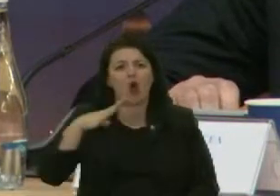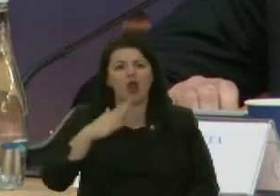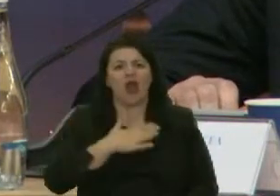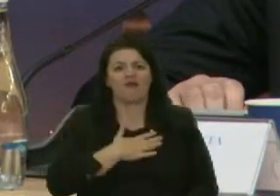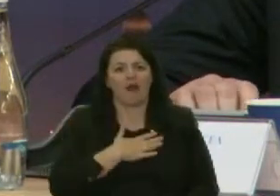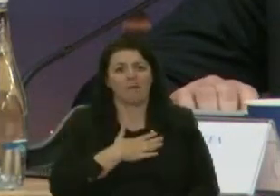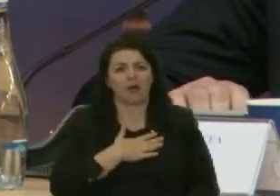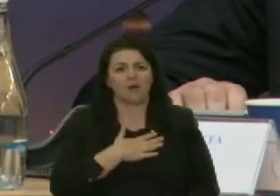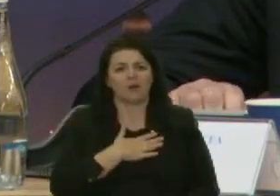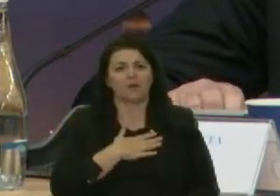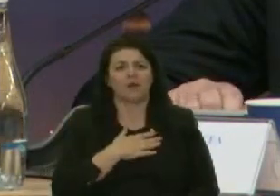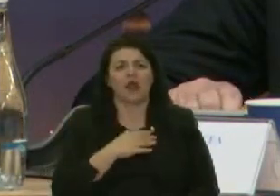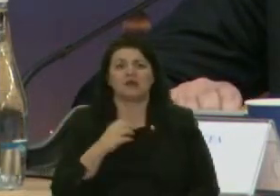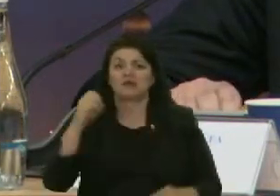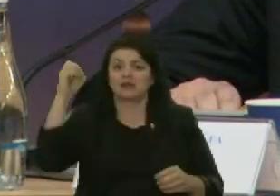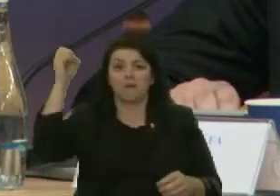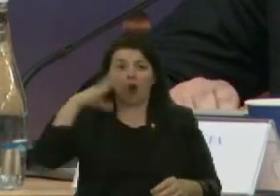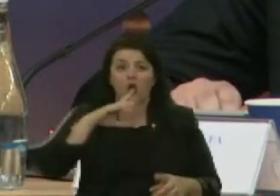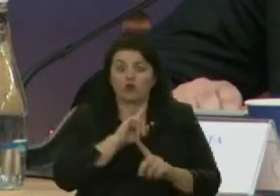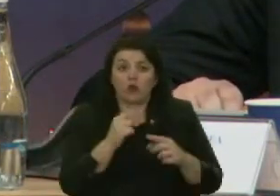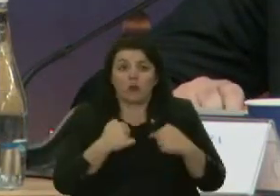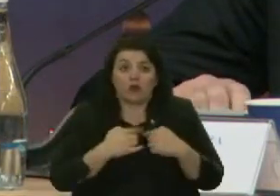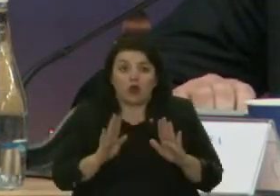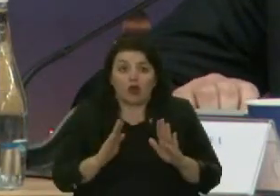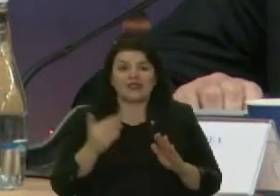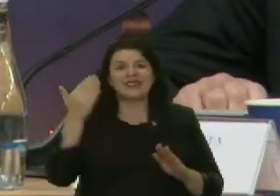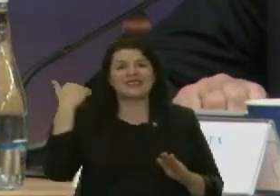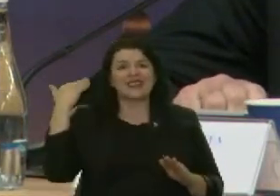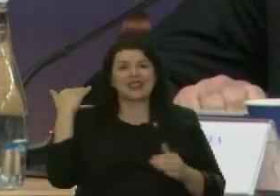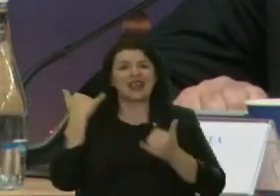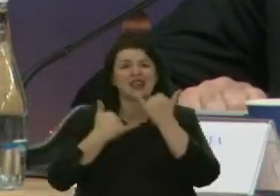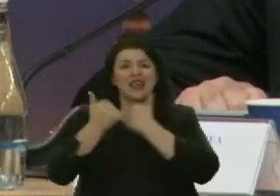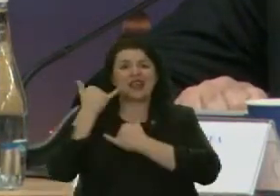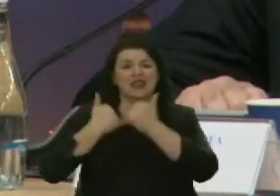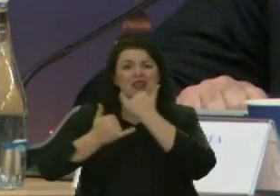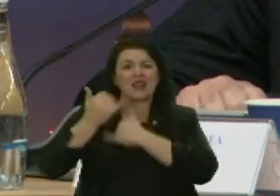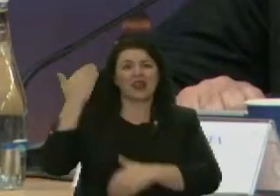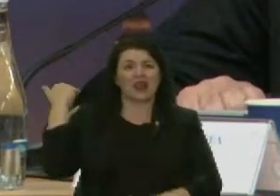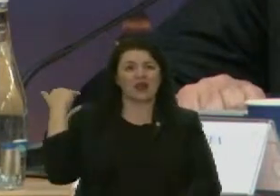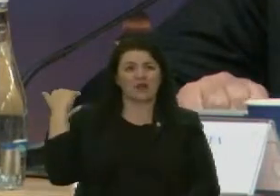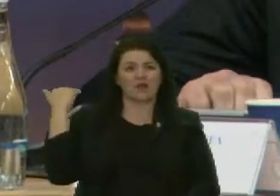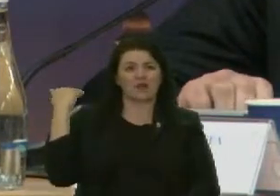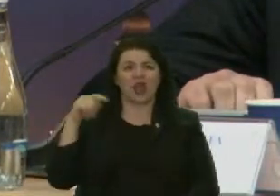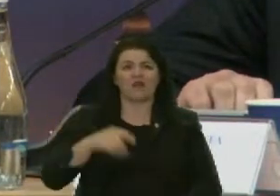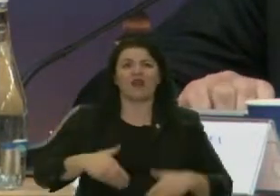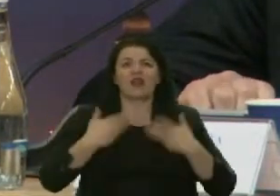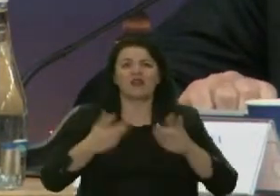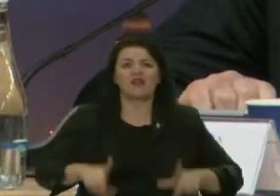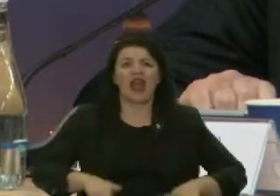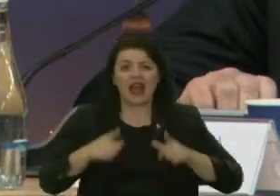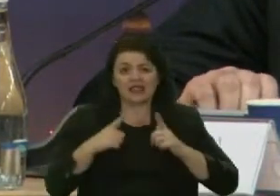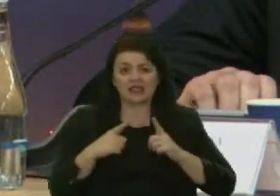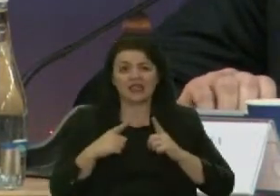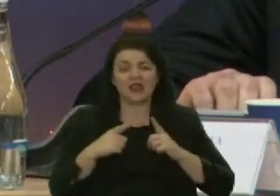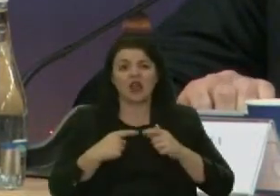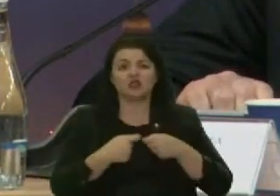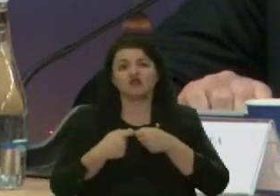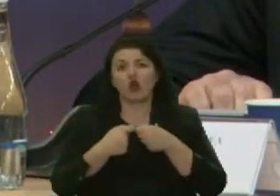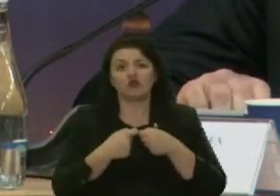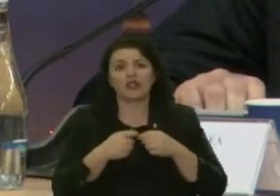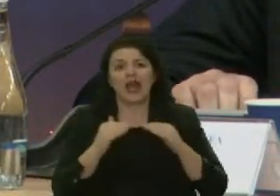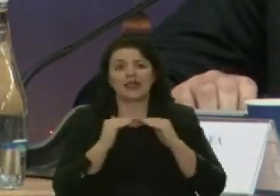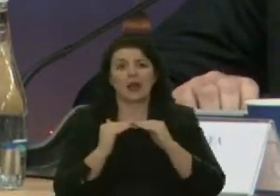avem simbolurile nu ne reprezintă pe noi ne reprezintă pe cei dinaintea noastră care și au dat viața ca noi astăzi să trăim într o societate